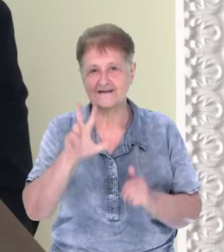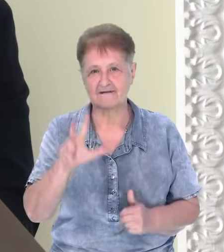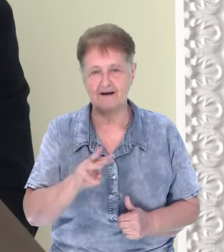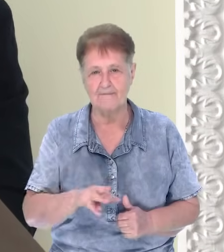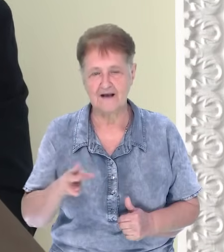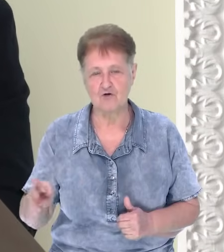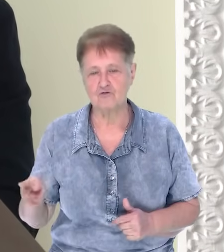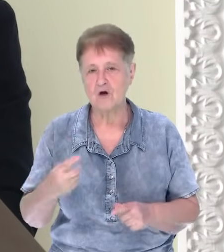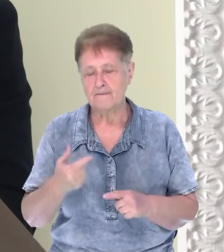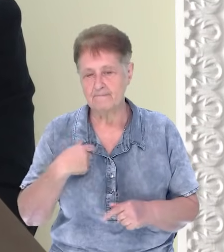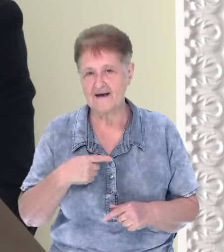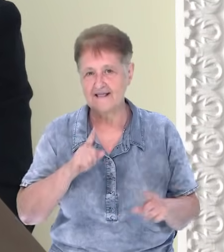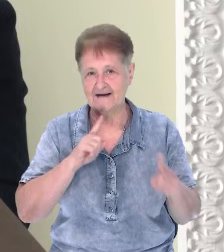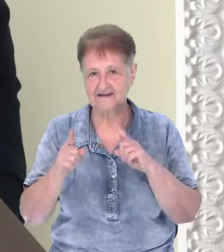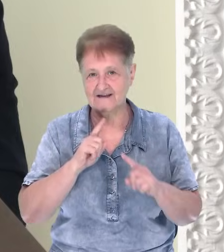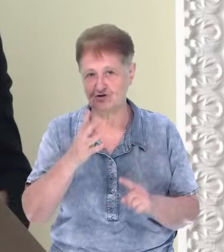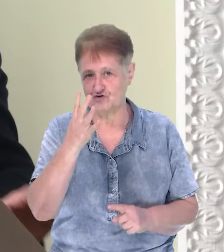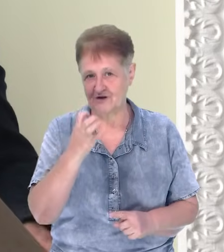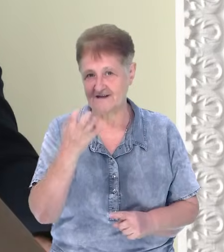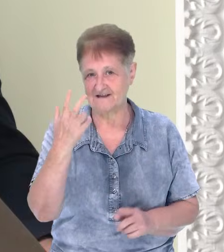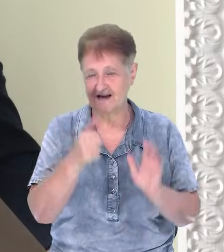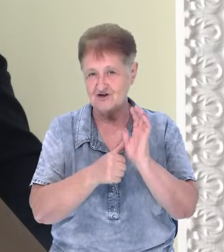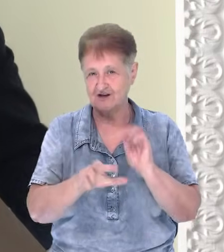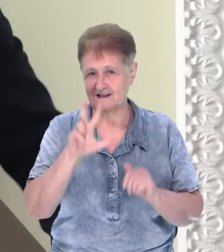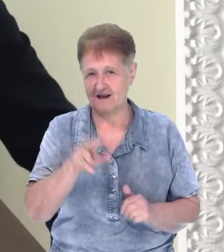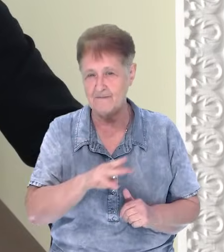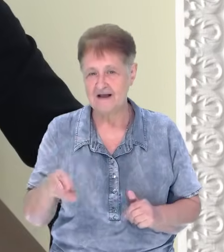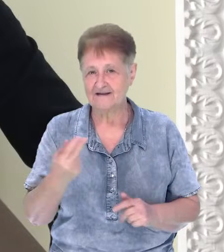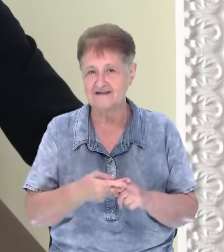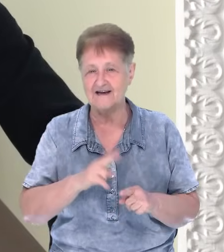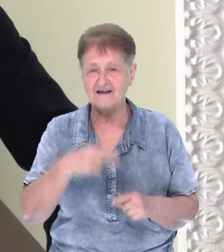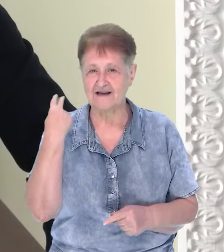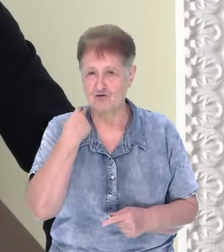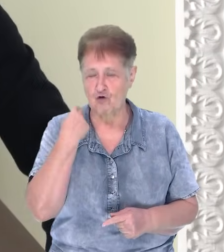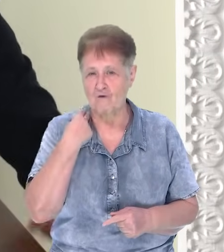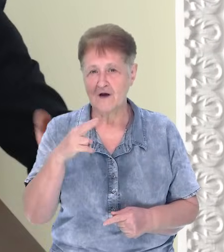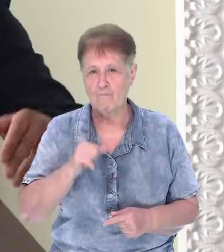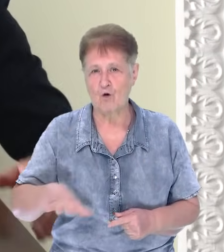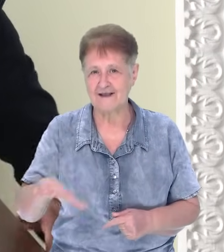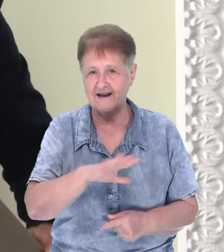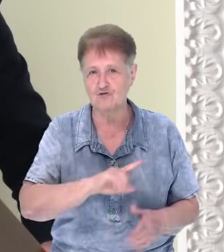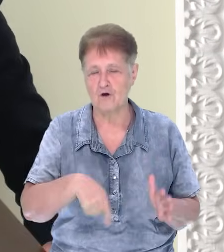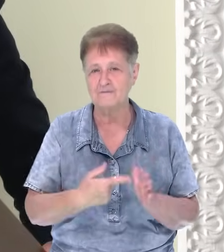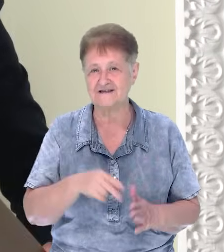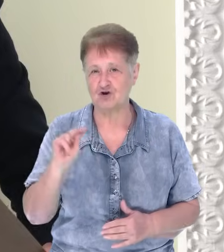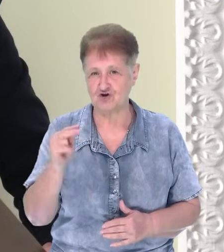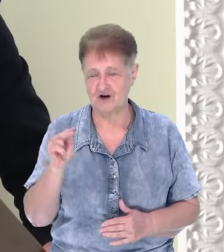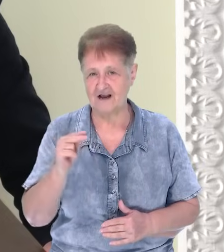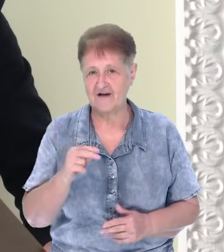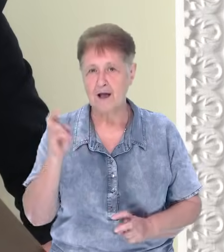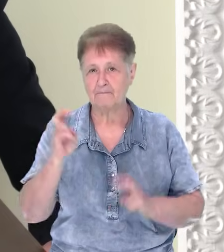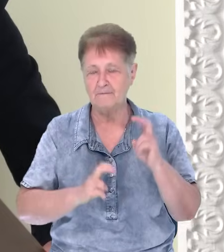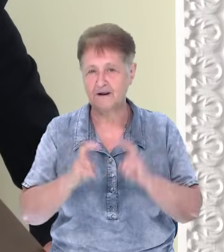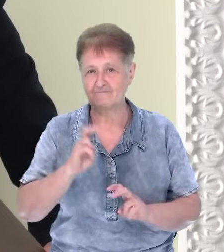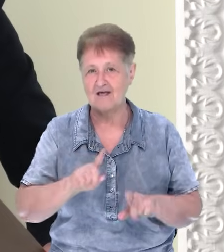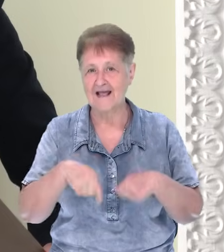мільйона. Ми виносимо на сесію 463 мільйони. Це заборгованість згідно договорів саме по території міста Чернігів, тому що